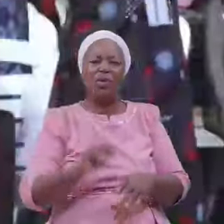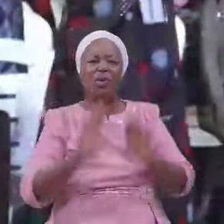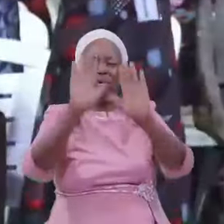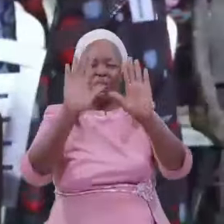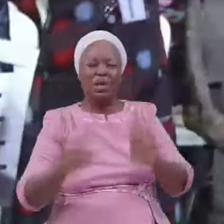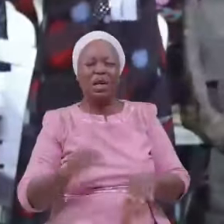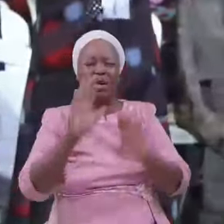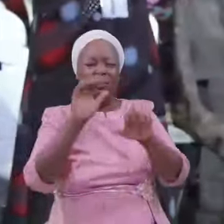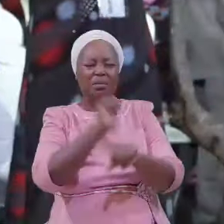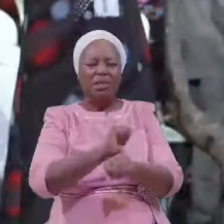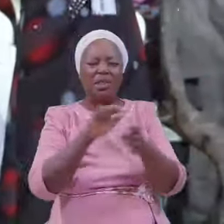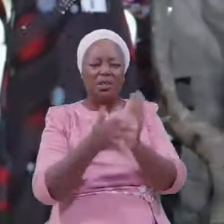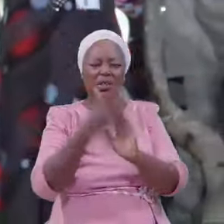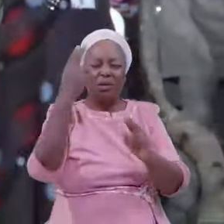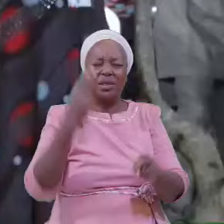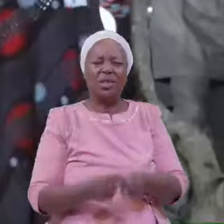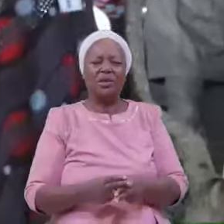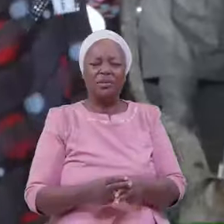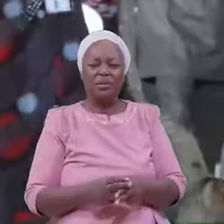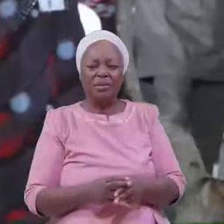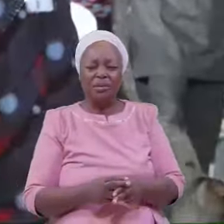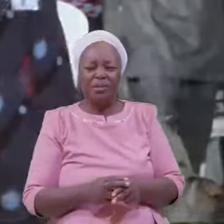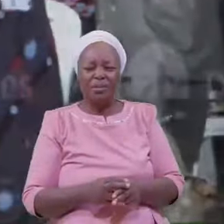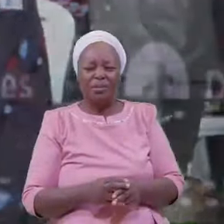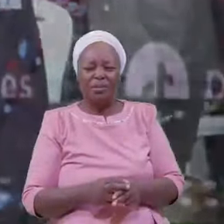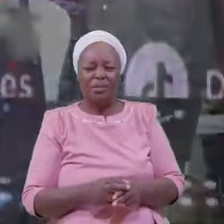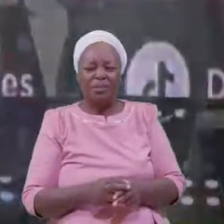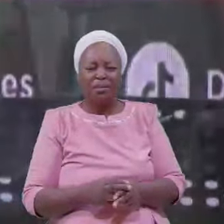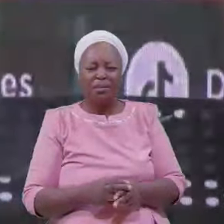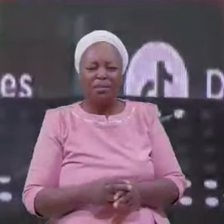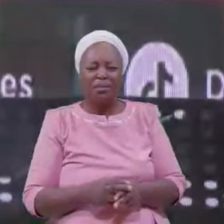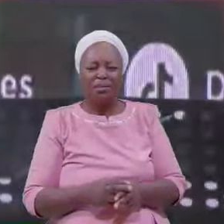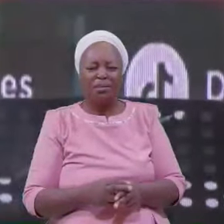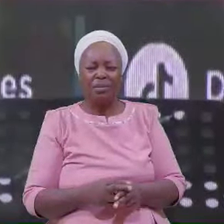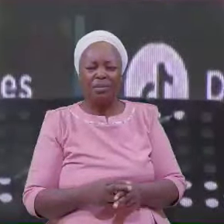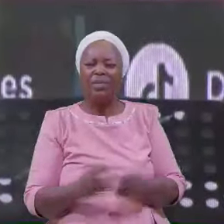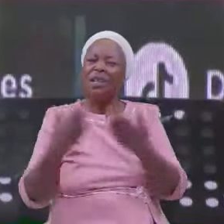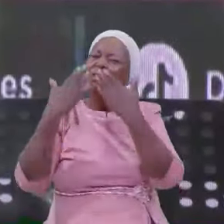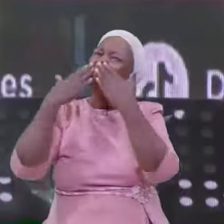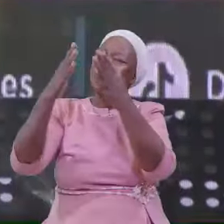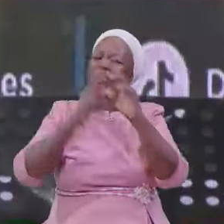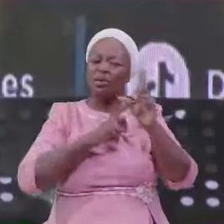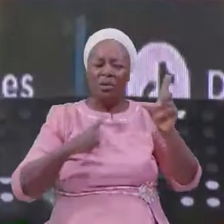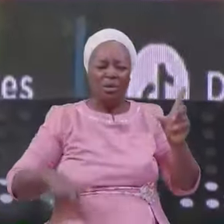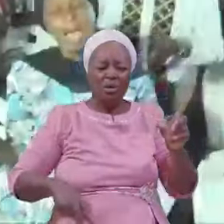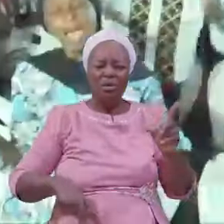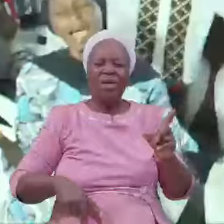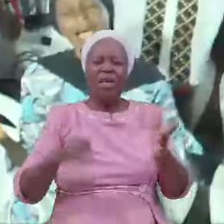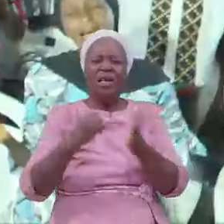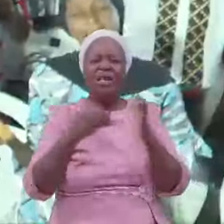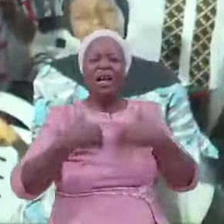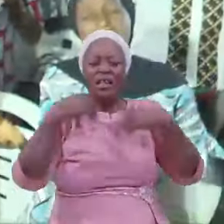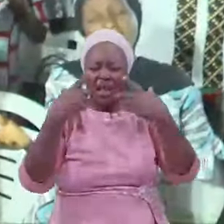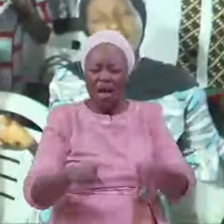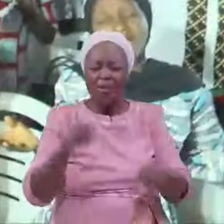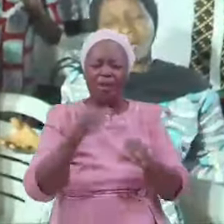mo ang lahat ng himala at makababalaghan. Thank you, Lord. It is done. Sa pangalan